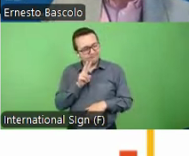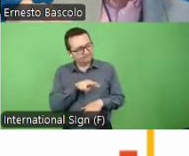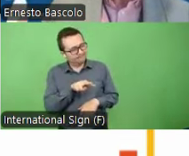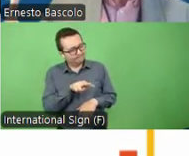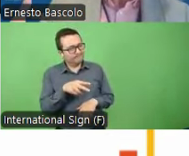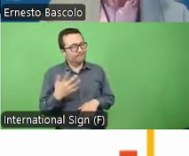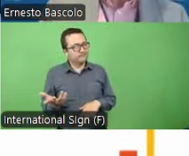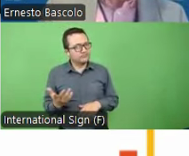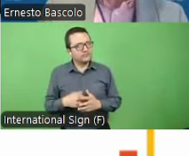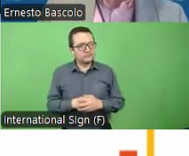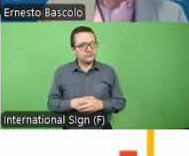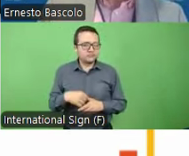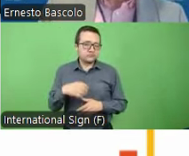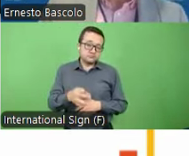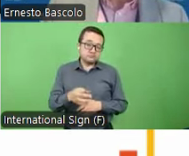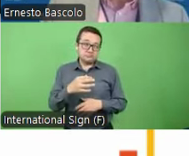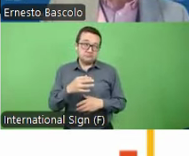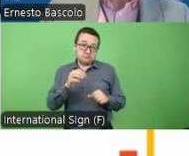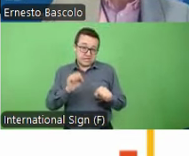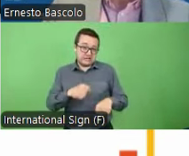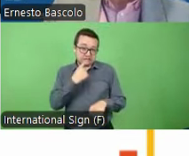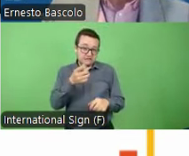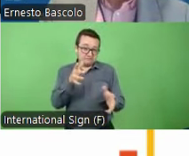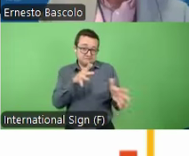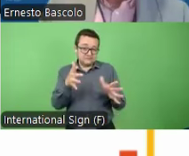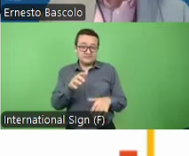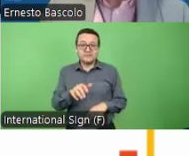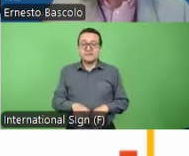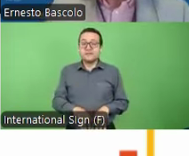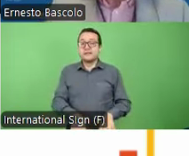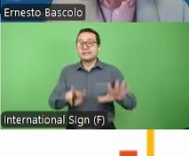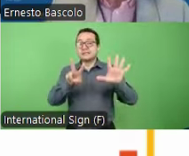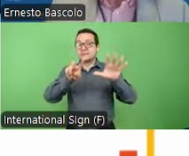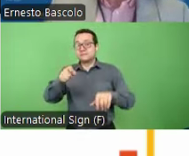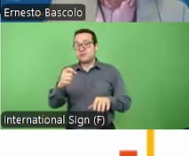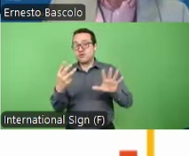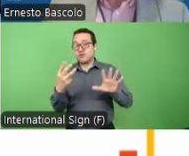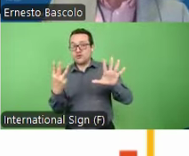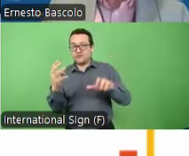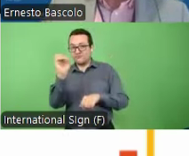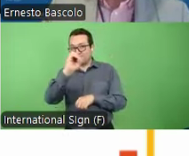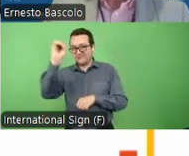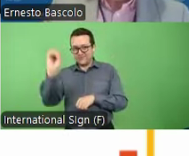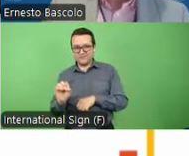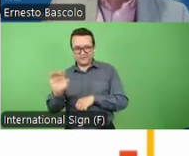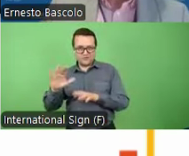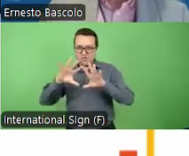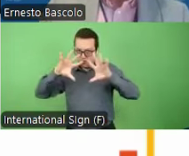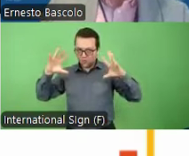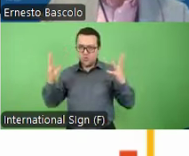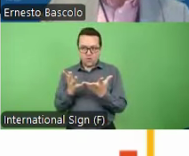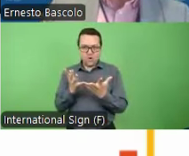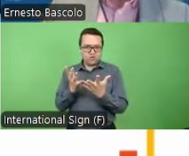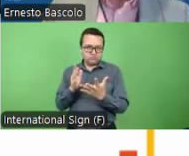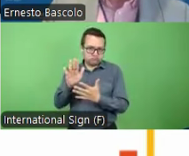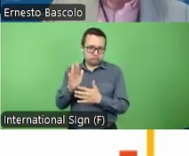hasta du niveau et un la méthodologie de mesure, 7,8% de mais la on peut dire población que a nivel jusqu'à global, y 7,8% de la cuando utiliza los population servicios de salud, globale, quand elle experimenta